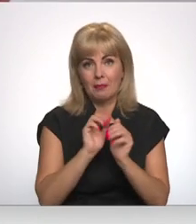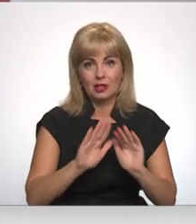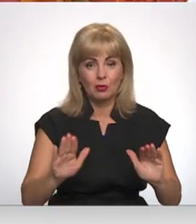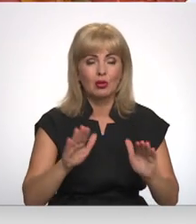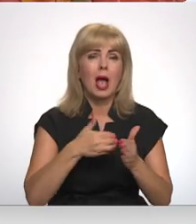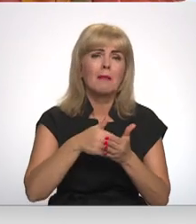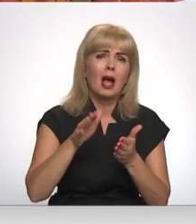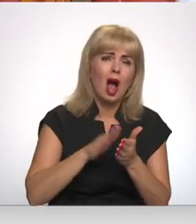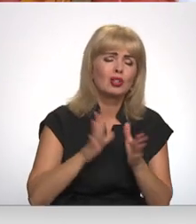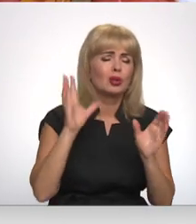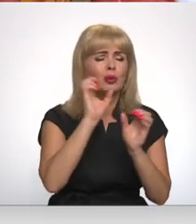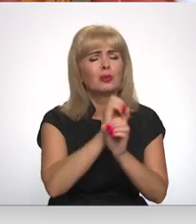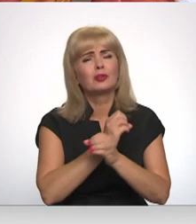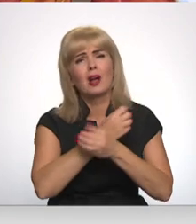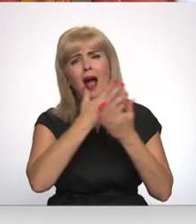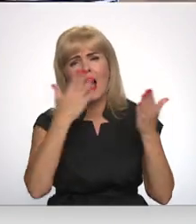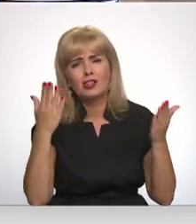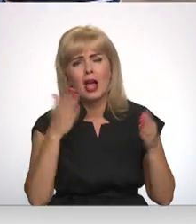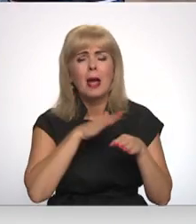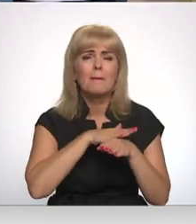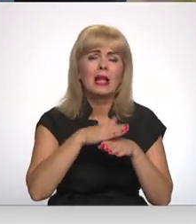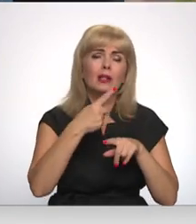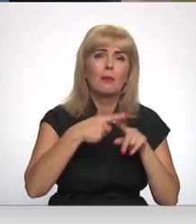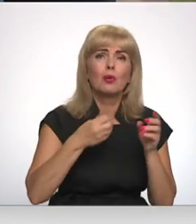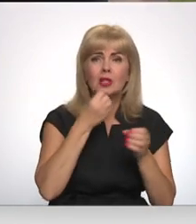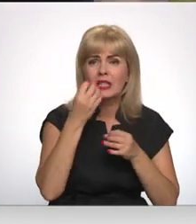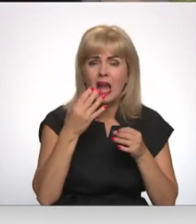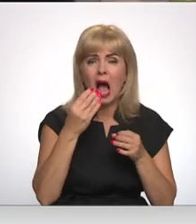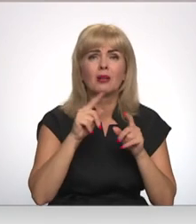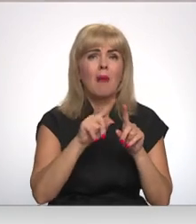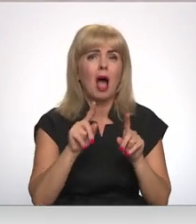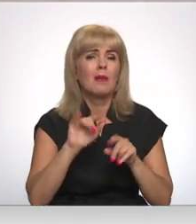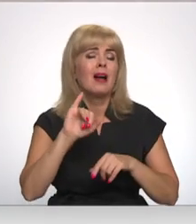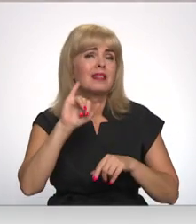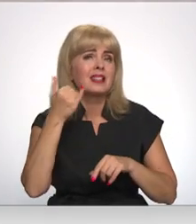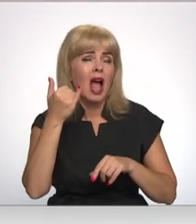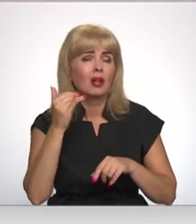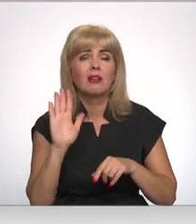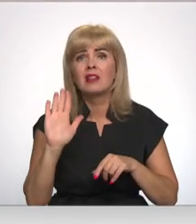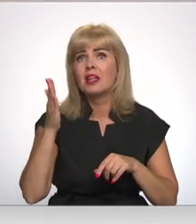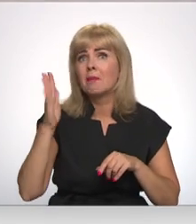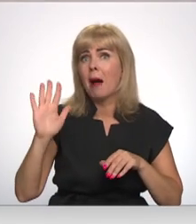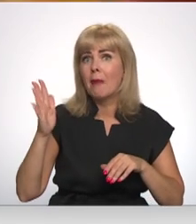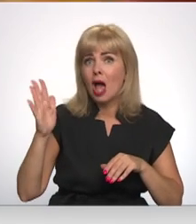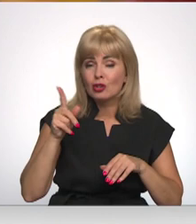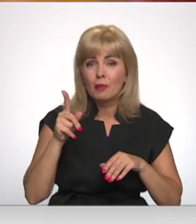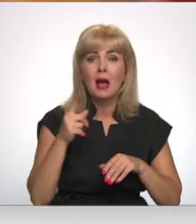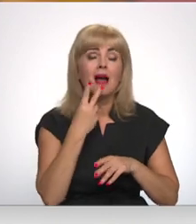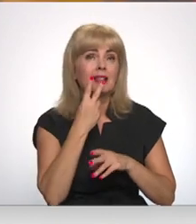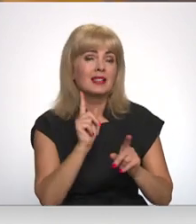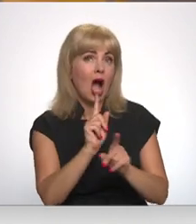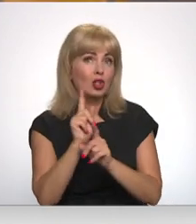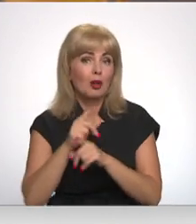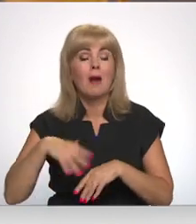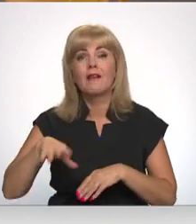Pasteļkrāsās, tumšas un gaišas, pildīt un puspildīt ziedi, ziedlapa malas ar zelta un dimanta mirdzumu. Dienziedes sastopamas gandrīz